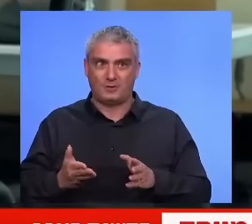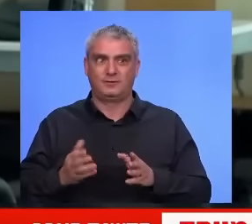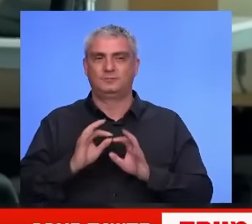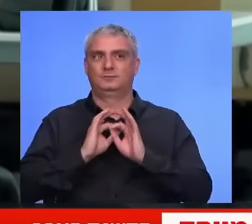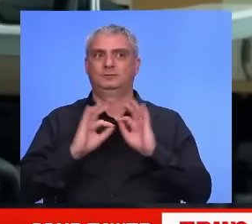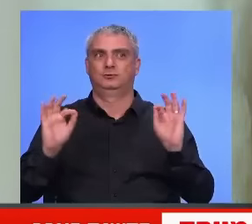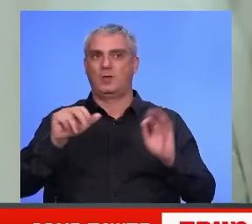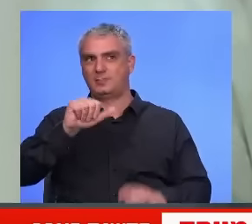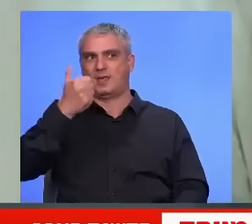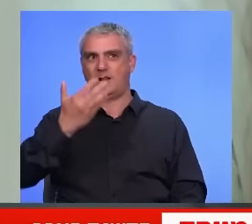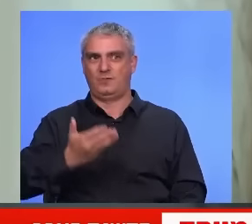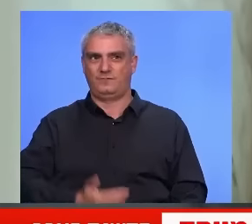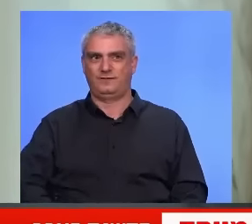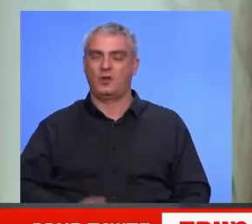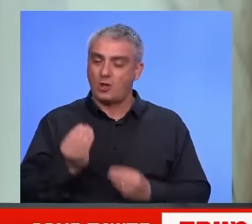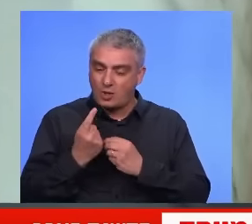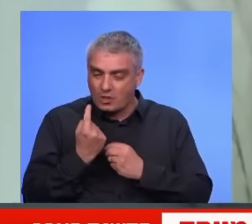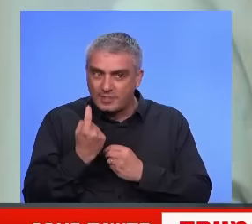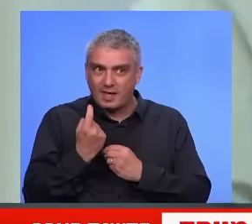מצוין, אלוף. עוד אחד.